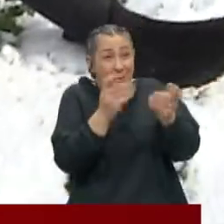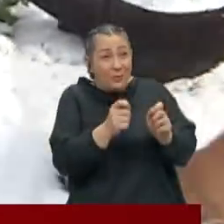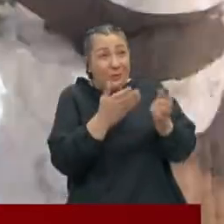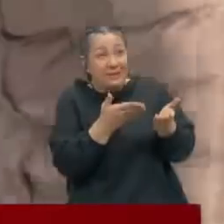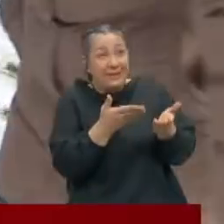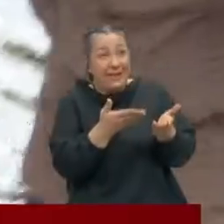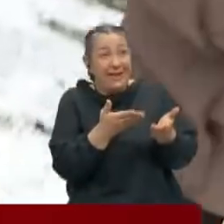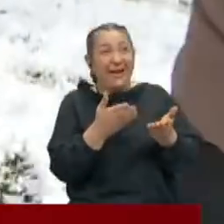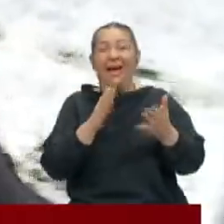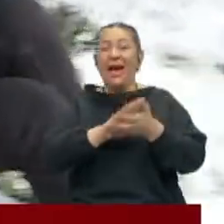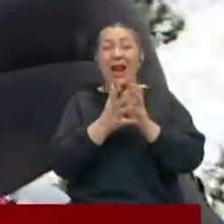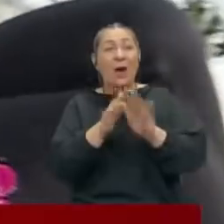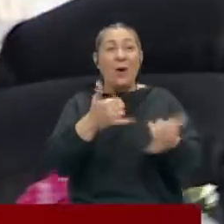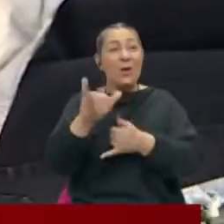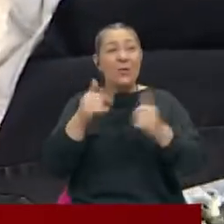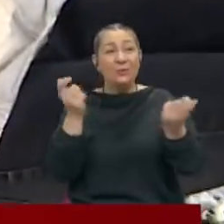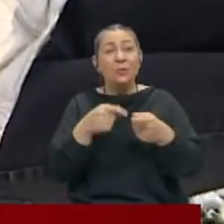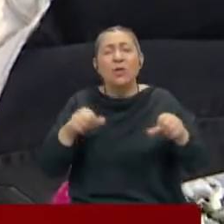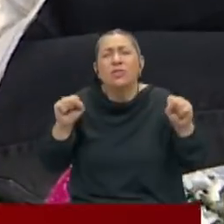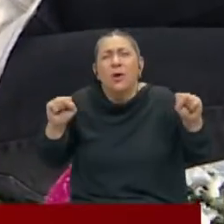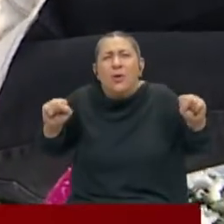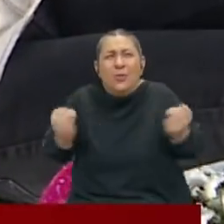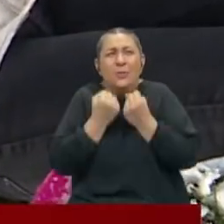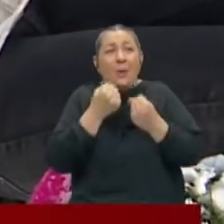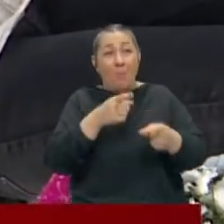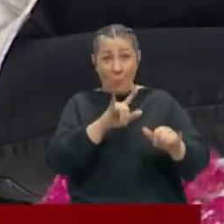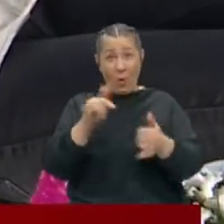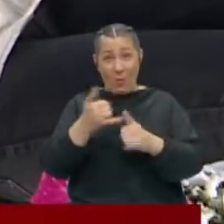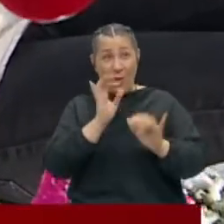Burada. Hadi karla oynamaya çalışıyoruz da şu an dondum. Böyle